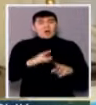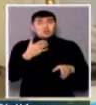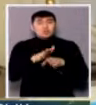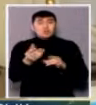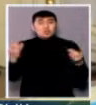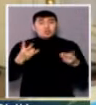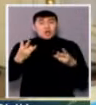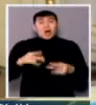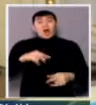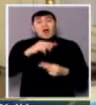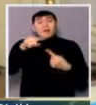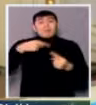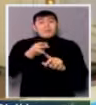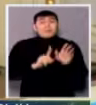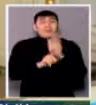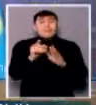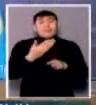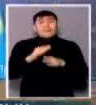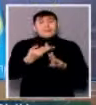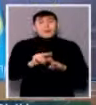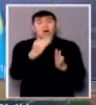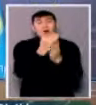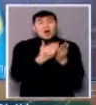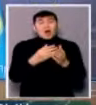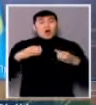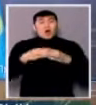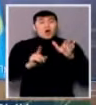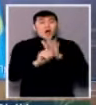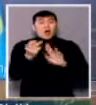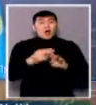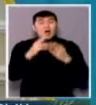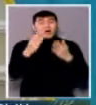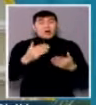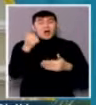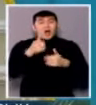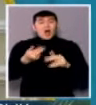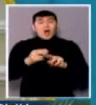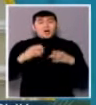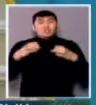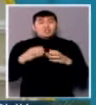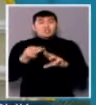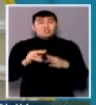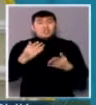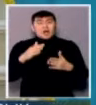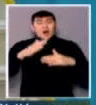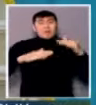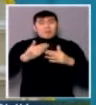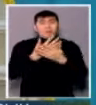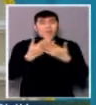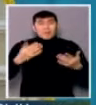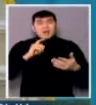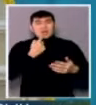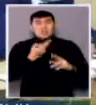Бұл ретте бизнес бастау бағдарламасының аясын кеңейту көзделіп отыр. Әрі пост терминал мен кассалық аппараттарды пайдаланатын